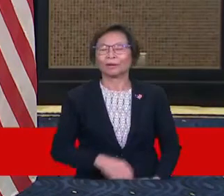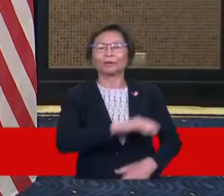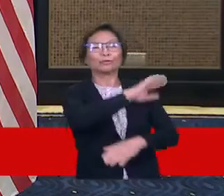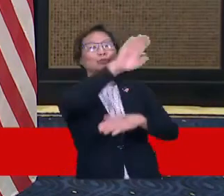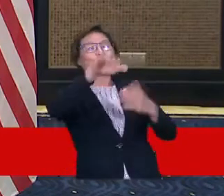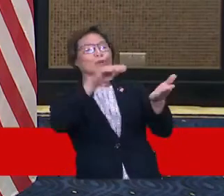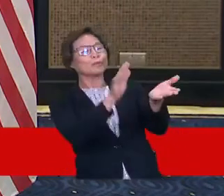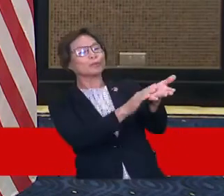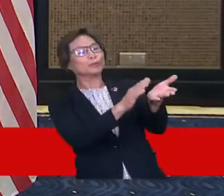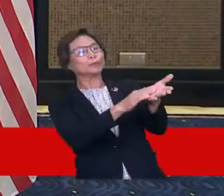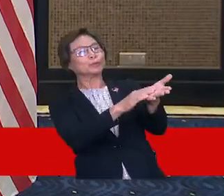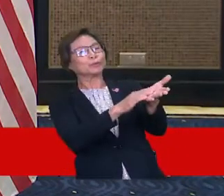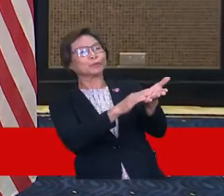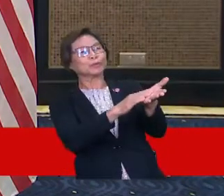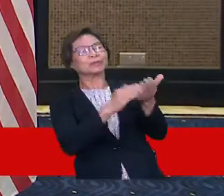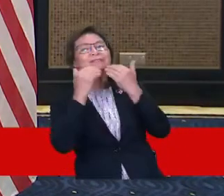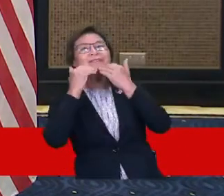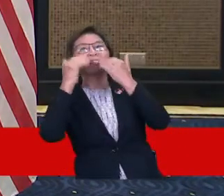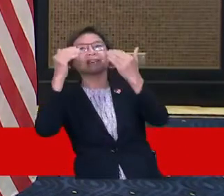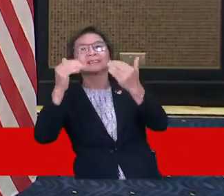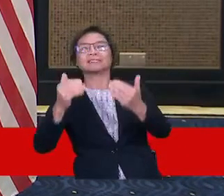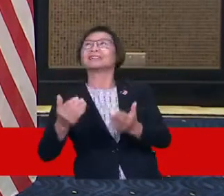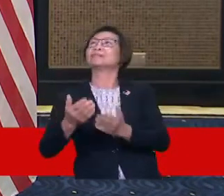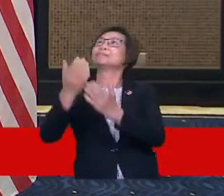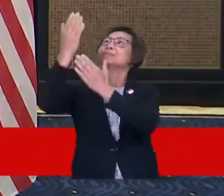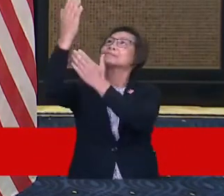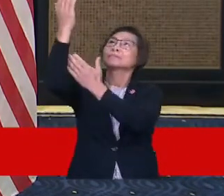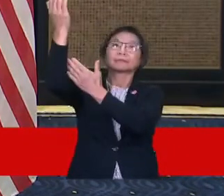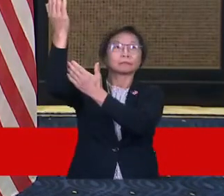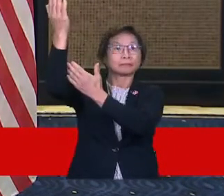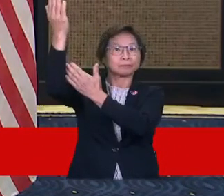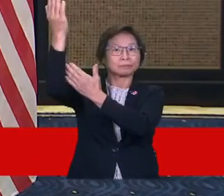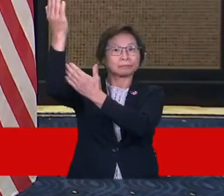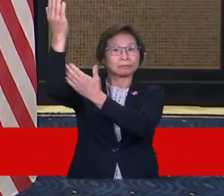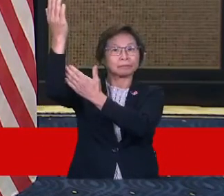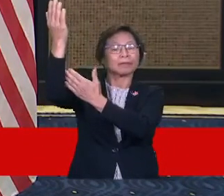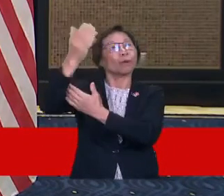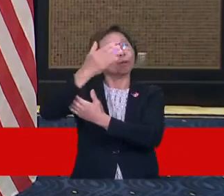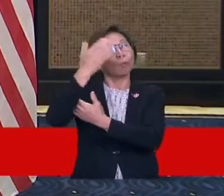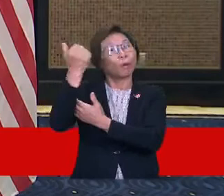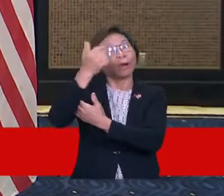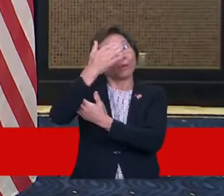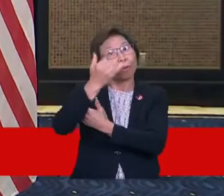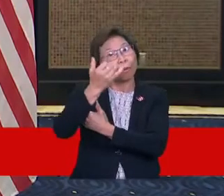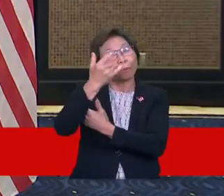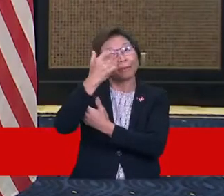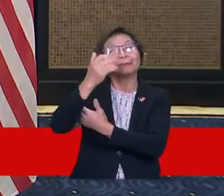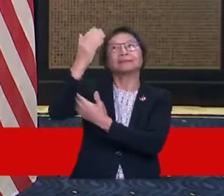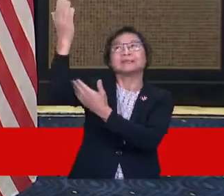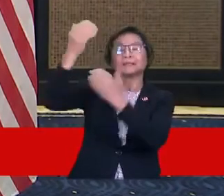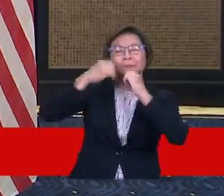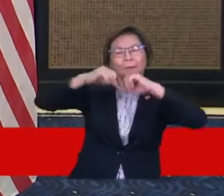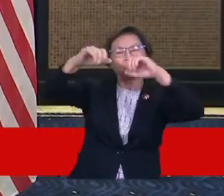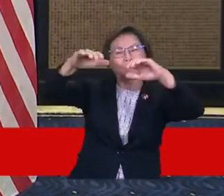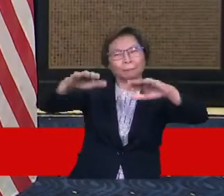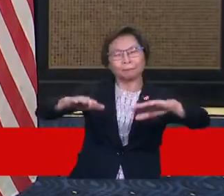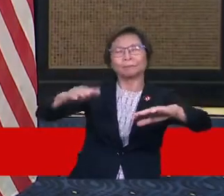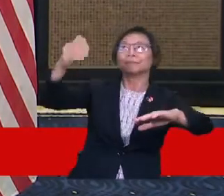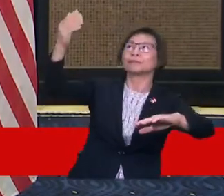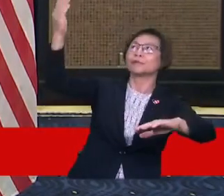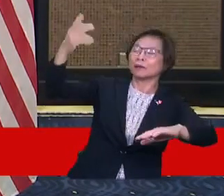puji dan syukur saya panjatkan kepada Allah subhanahuwata'ala karena dia tahu berkat dan rahmatnya